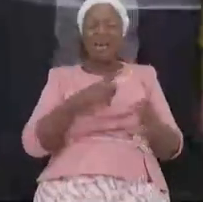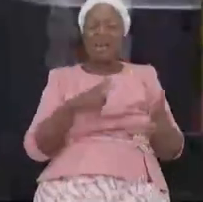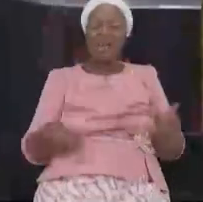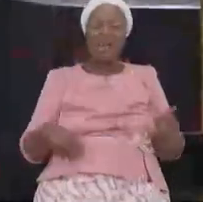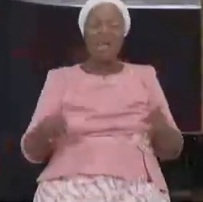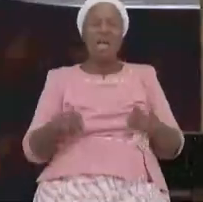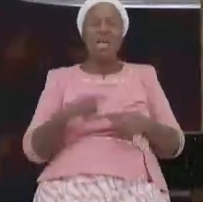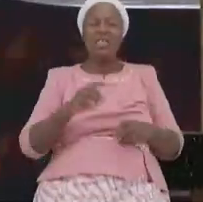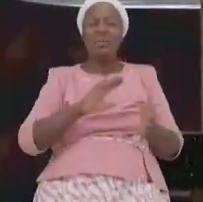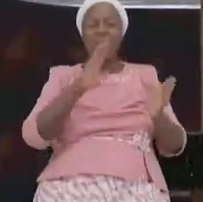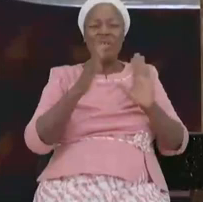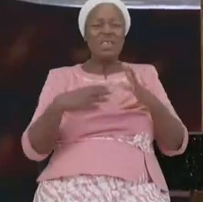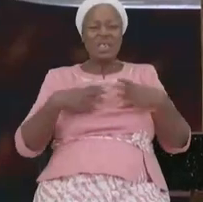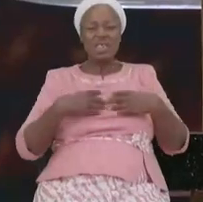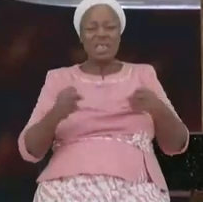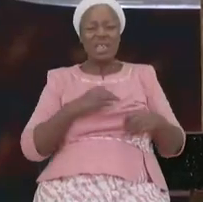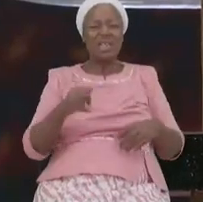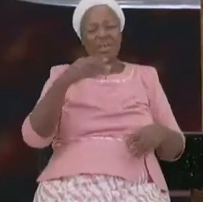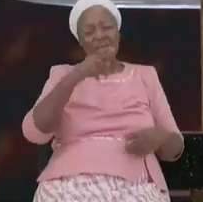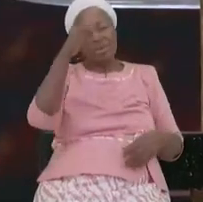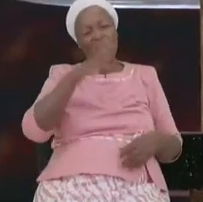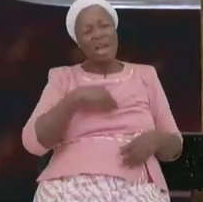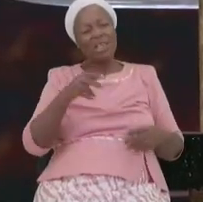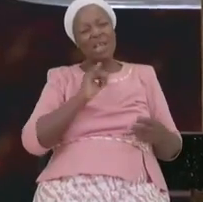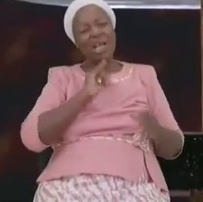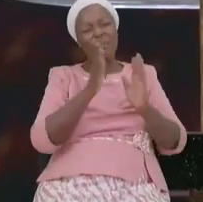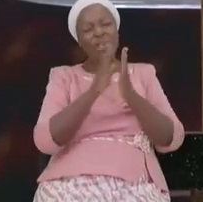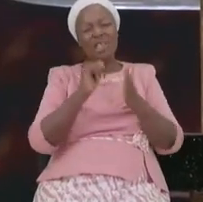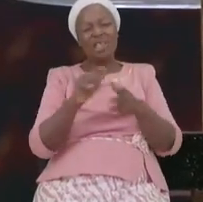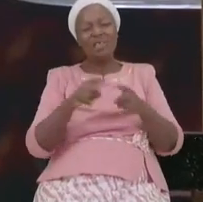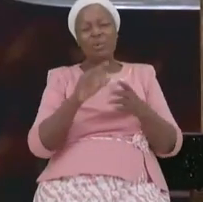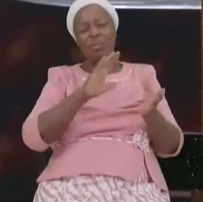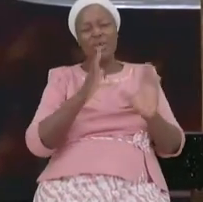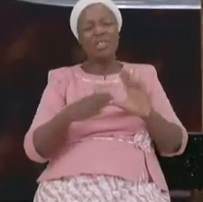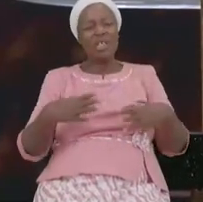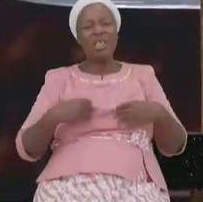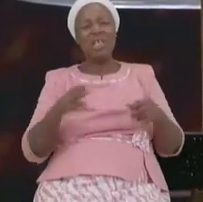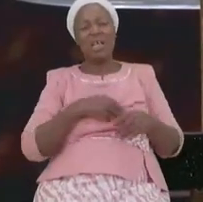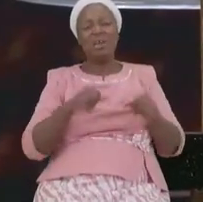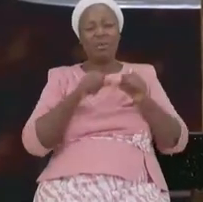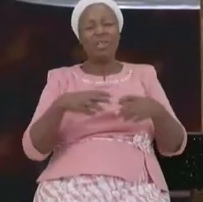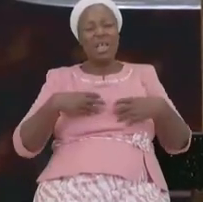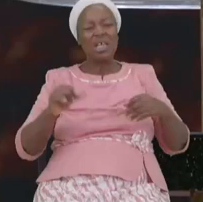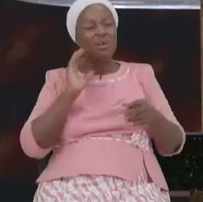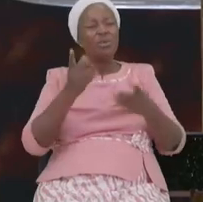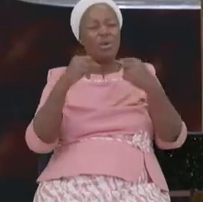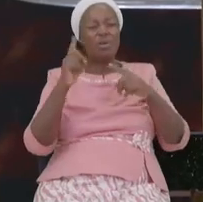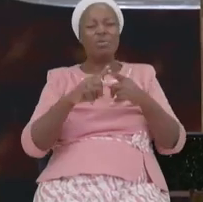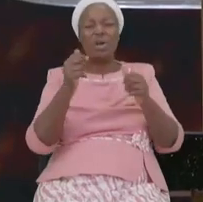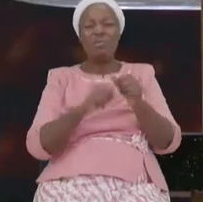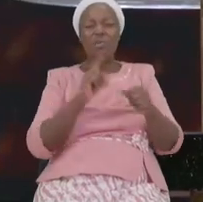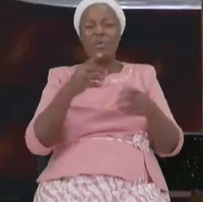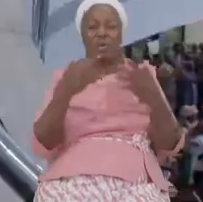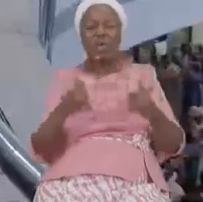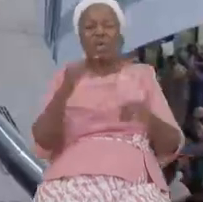le Dieu qui guérit. Je prie que la guérison présente et la guérison perpétuelle viennent sur chacun maintenant au